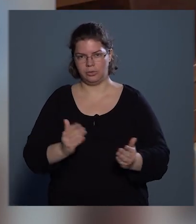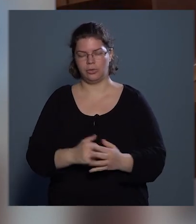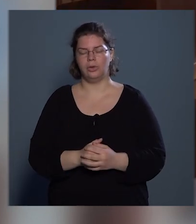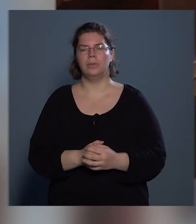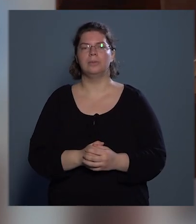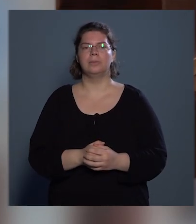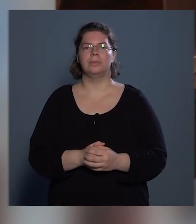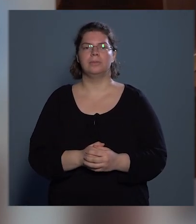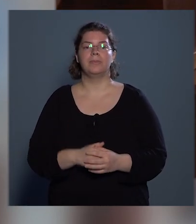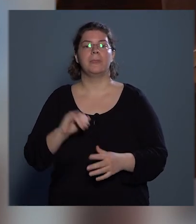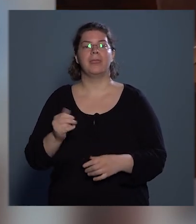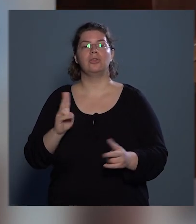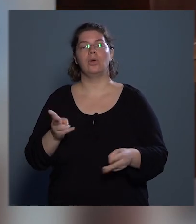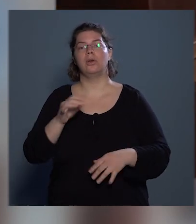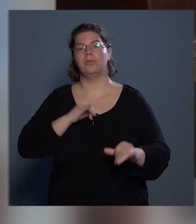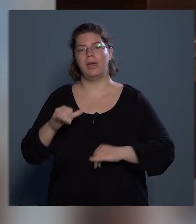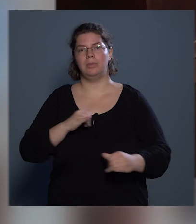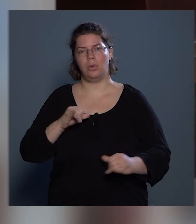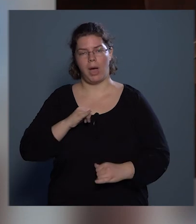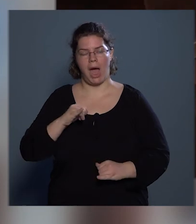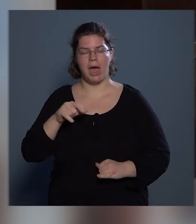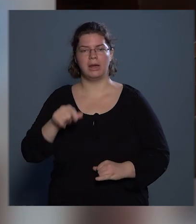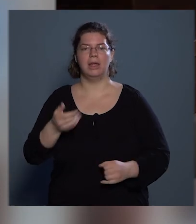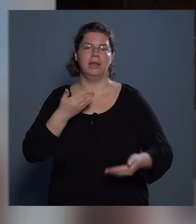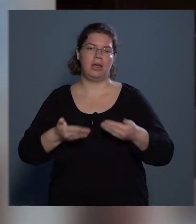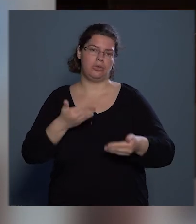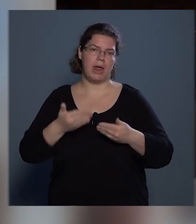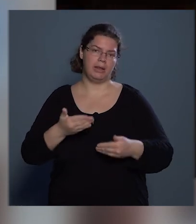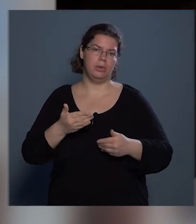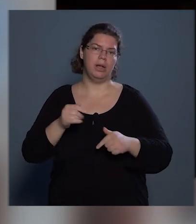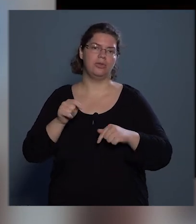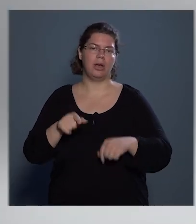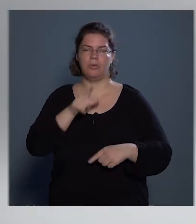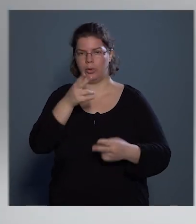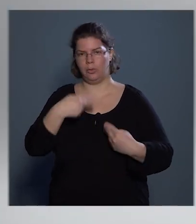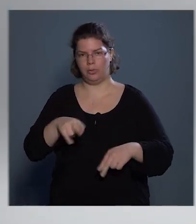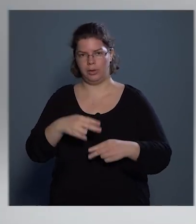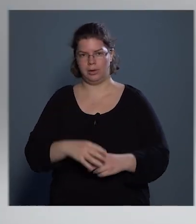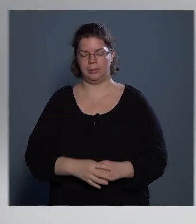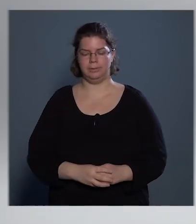és akkor a februári testületülésen folytatjuk.